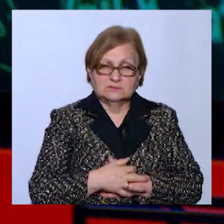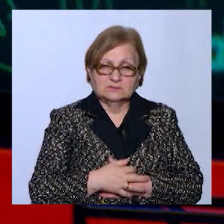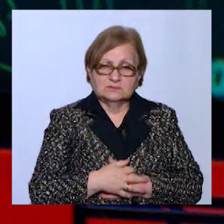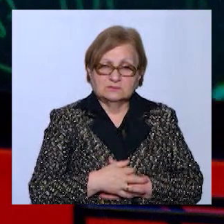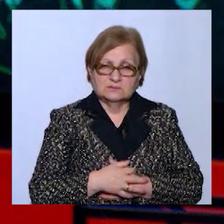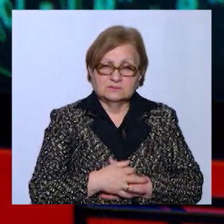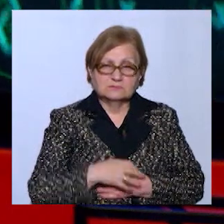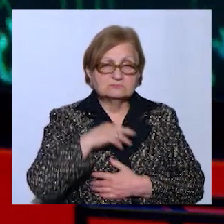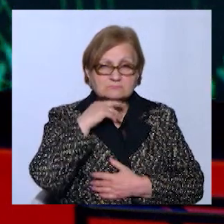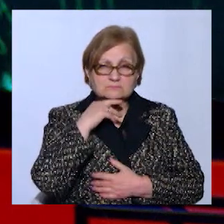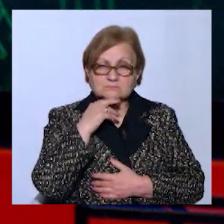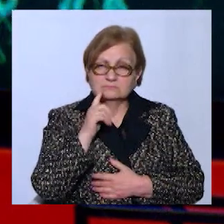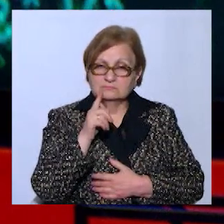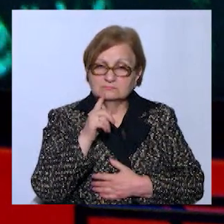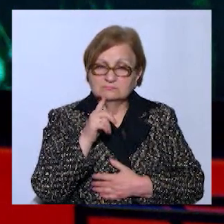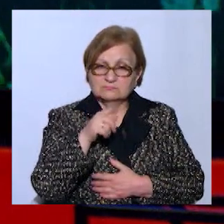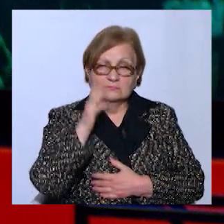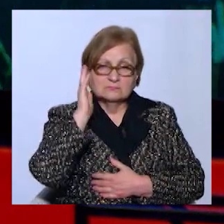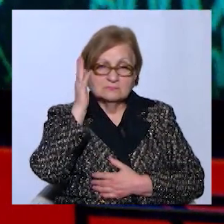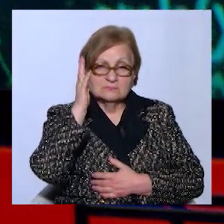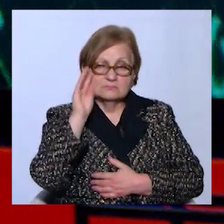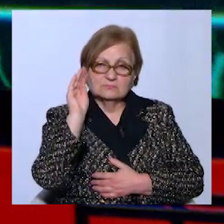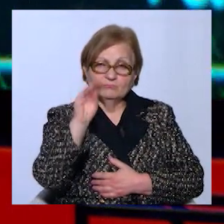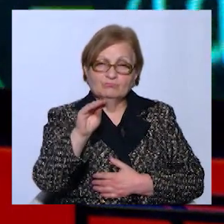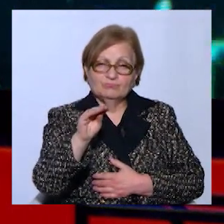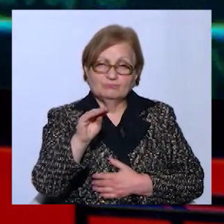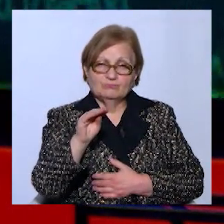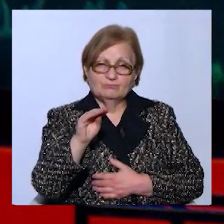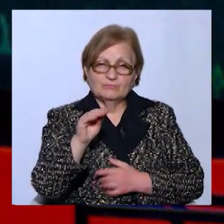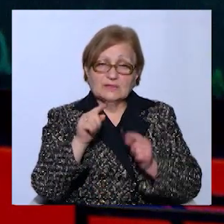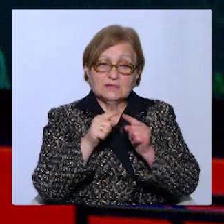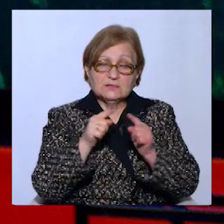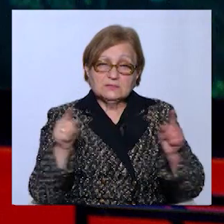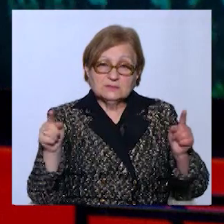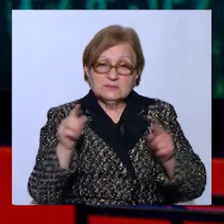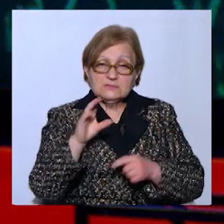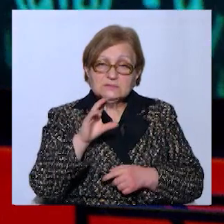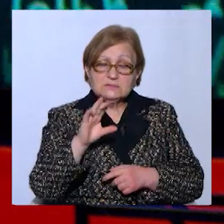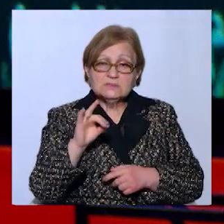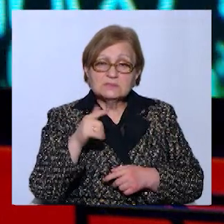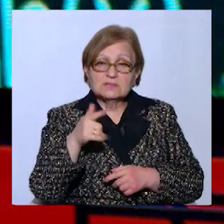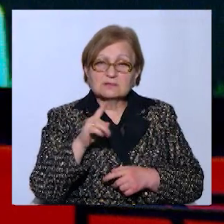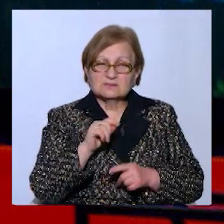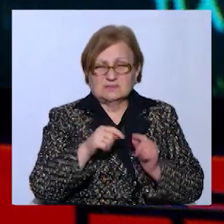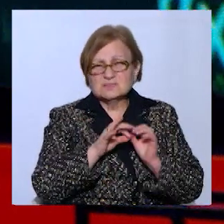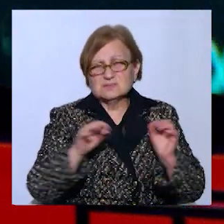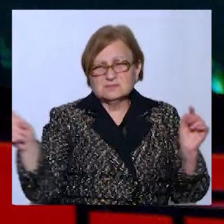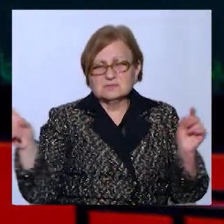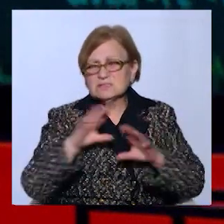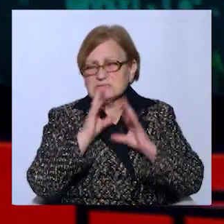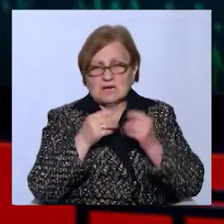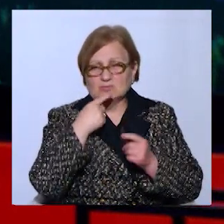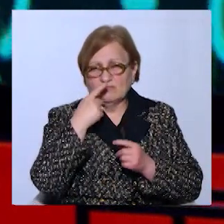რაღაცა ყურადღებით ვიყოთ. იქ შემდეგში თუ დაიწერებოდა სიგრძე ხადი აქ სიგძებზე მაქვს ლაპარაკი ახლა ხო